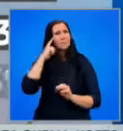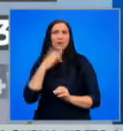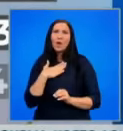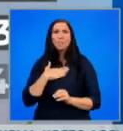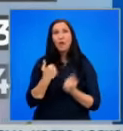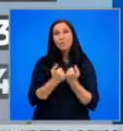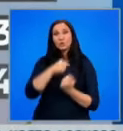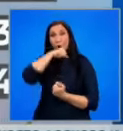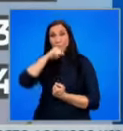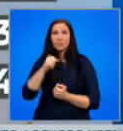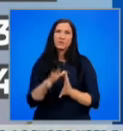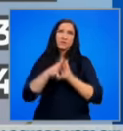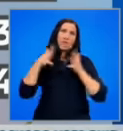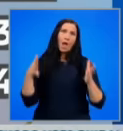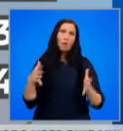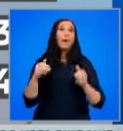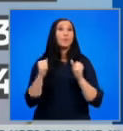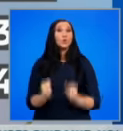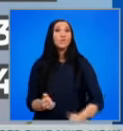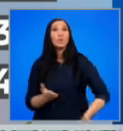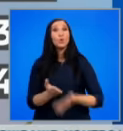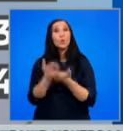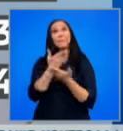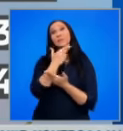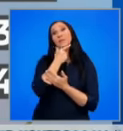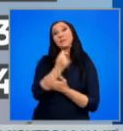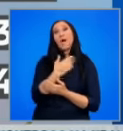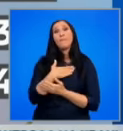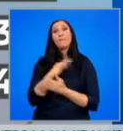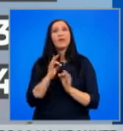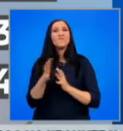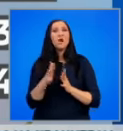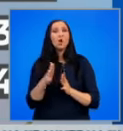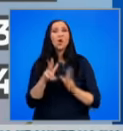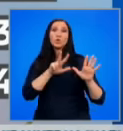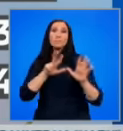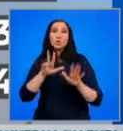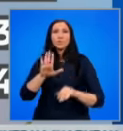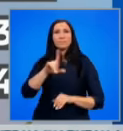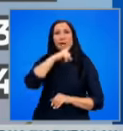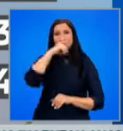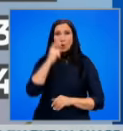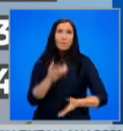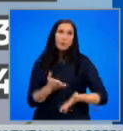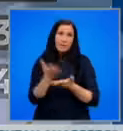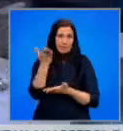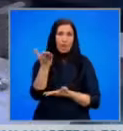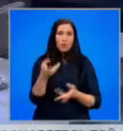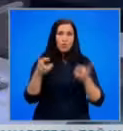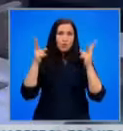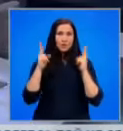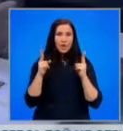компромис. Най-голяма очаквано е подкрепата от симпатизантите на ИТН. 88% застават за това тяхно